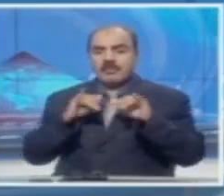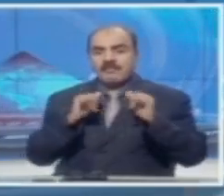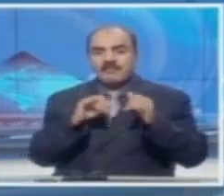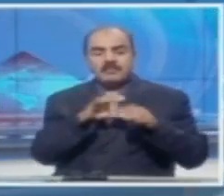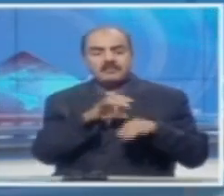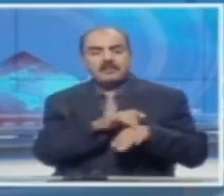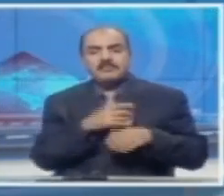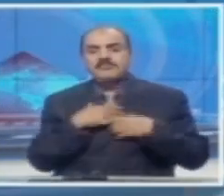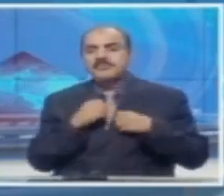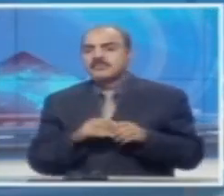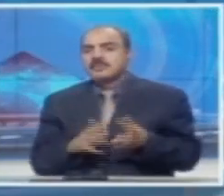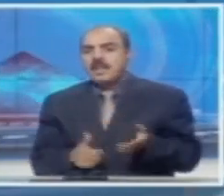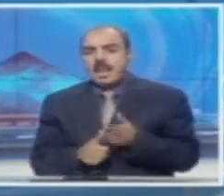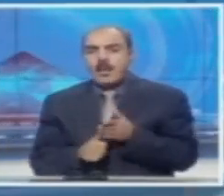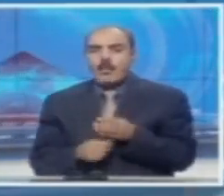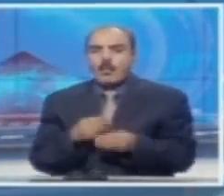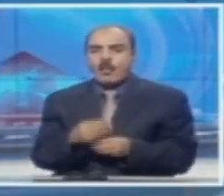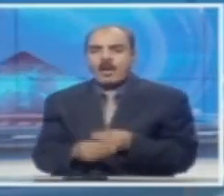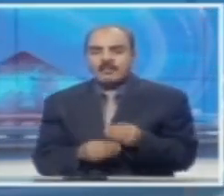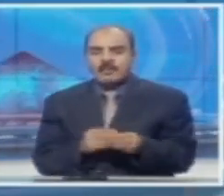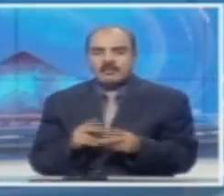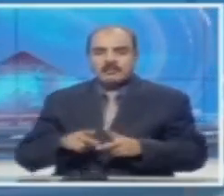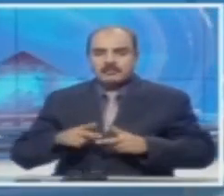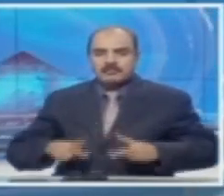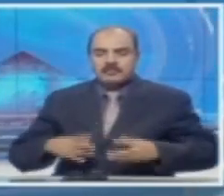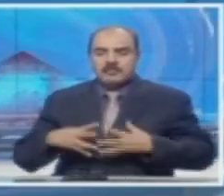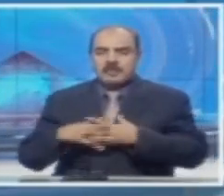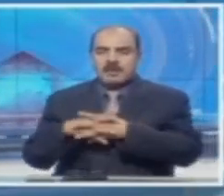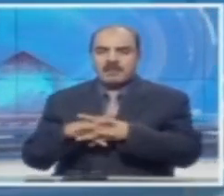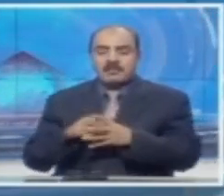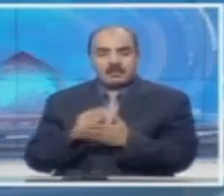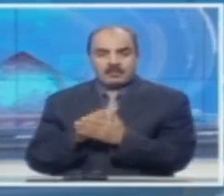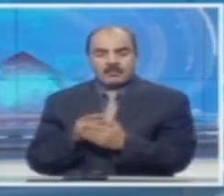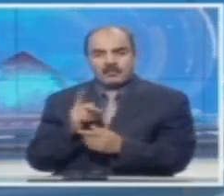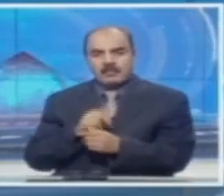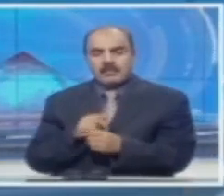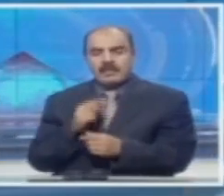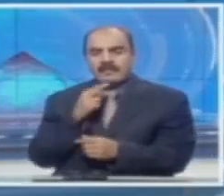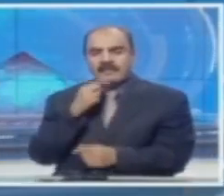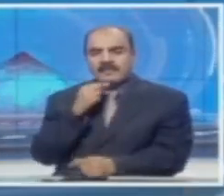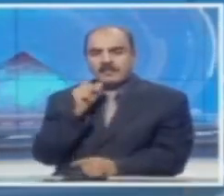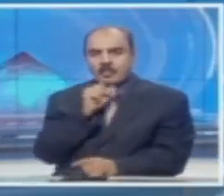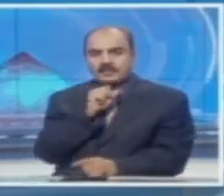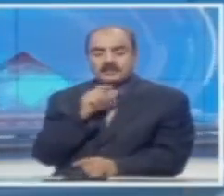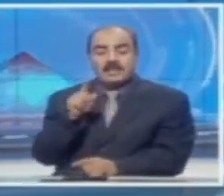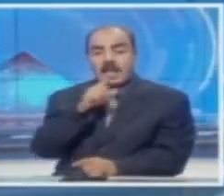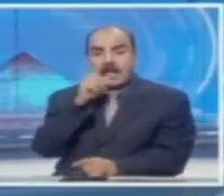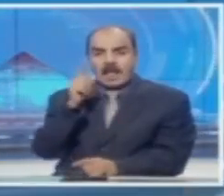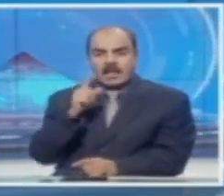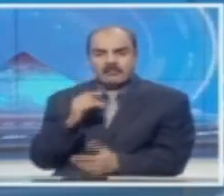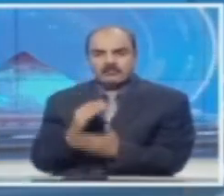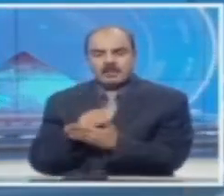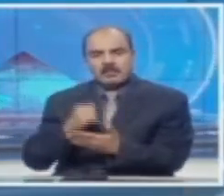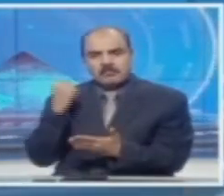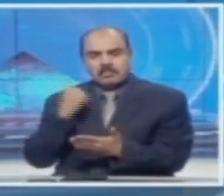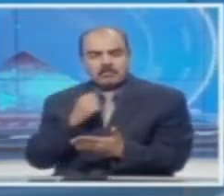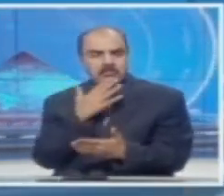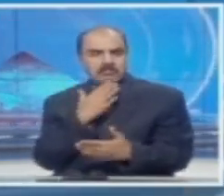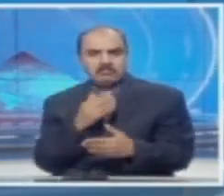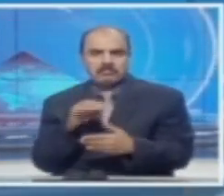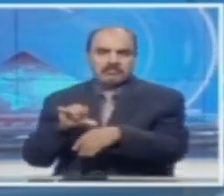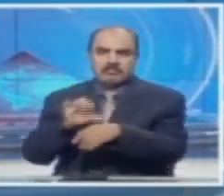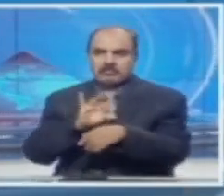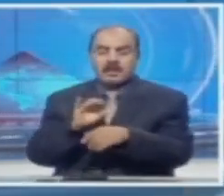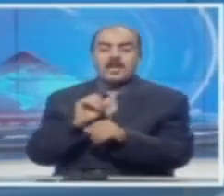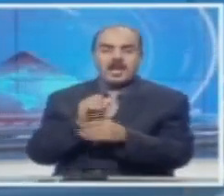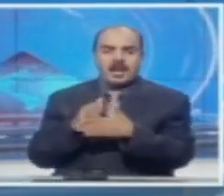الطبية كأولى الخطوات في تفعيل البروتوكول المشترك بين الهيئة ومنظمة تيموس الدولية لاعتماد الجودة للمراكز